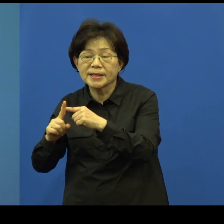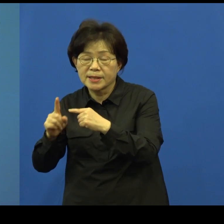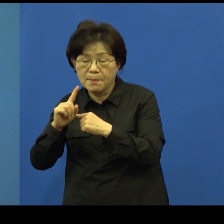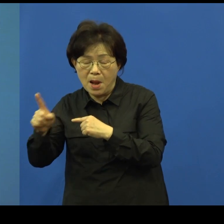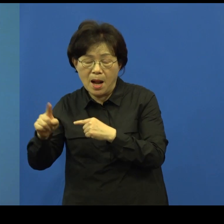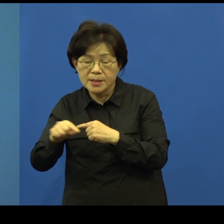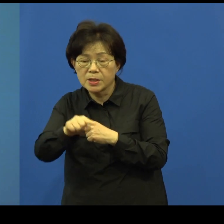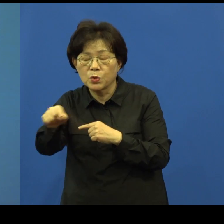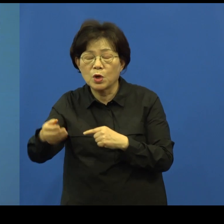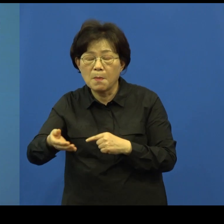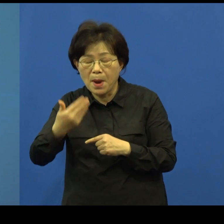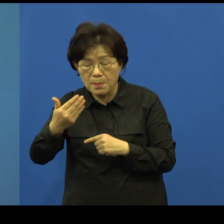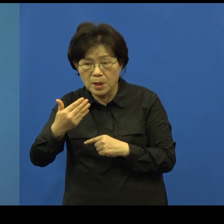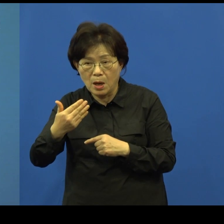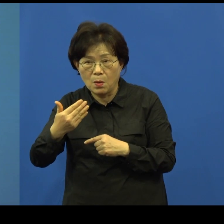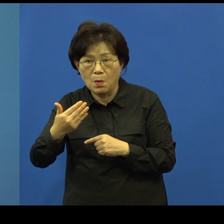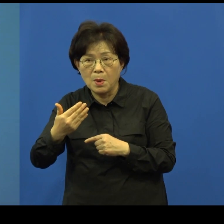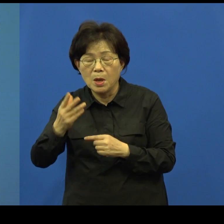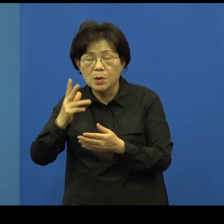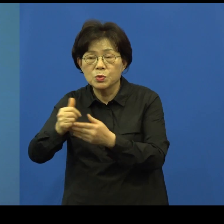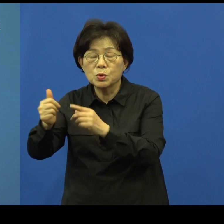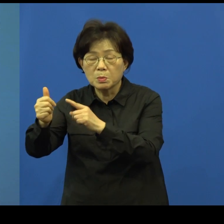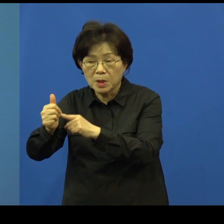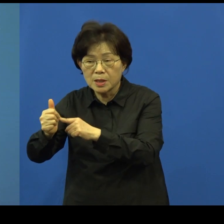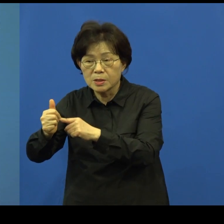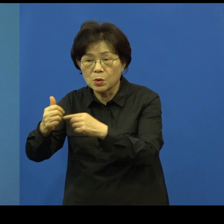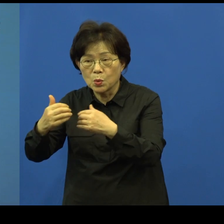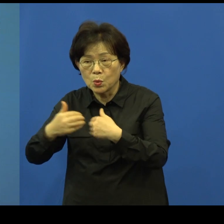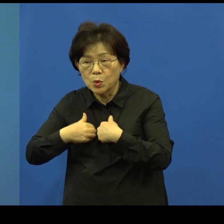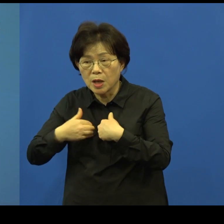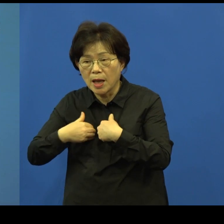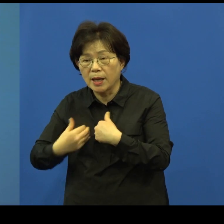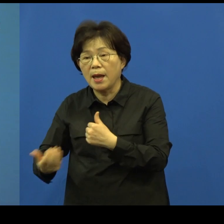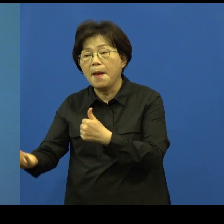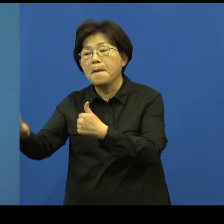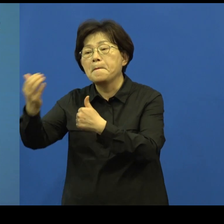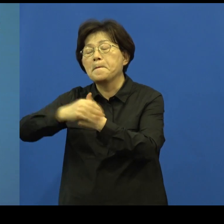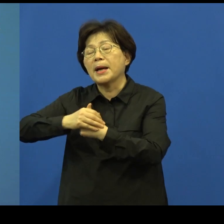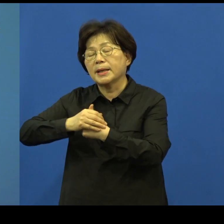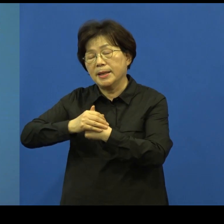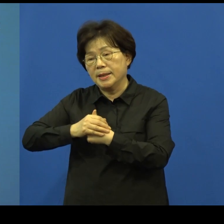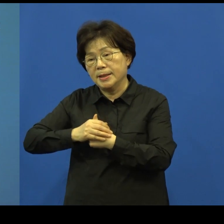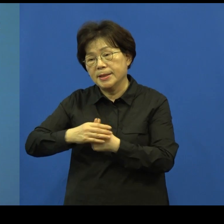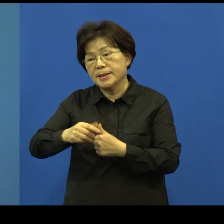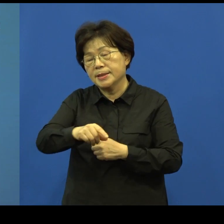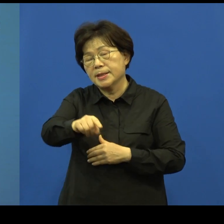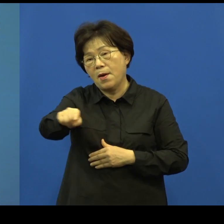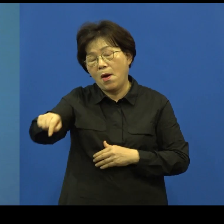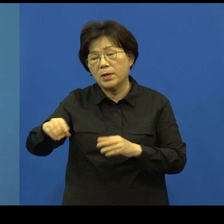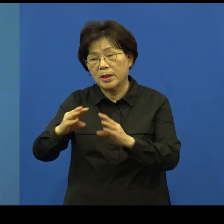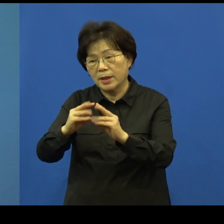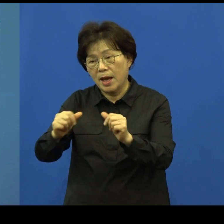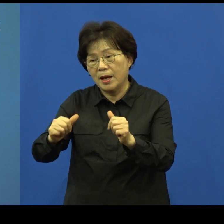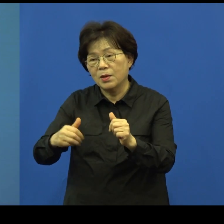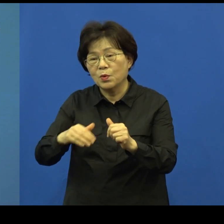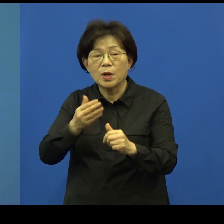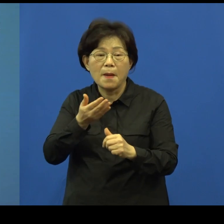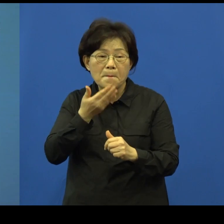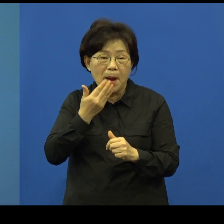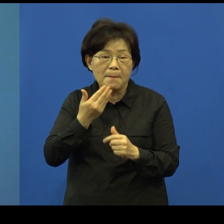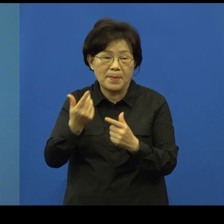우리의 밥입니다. 주께서 우리에게 허락하여 주신 저 땅은 우리의